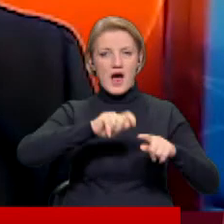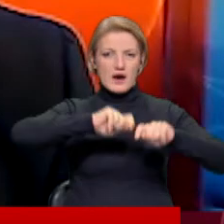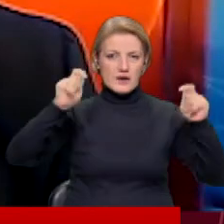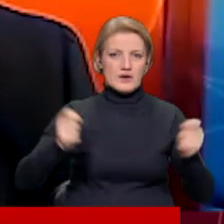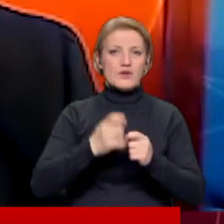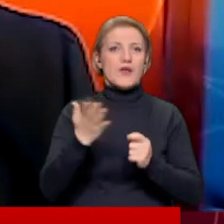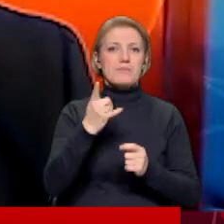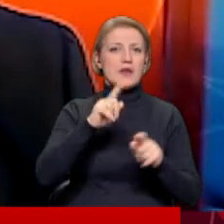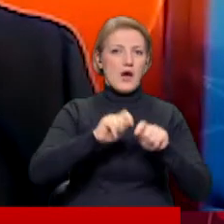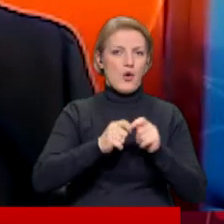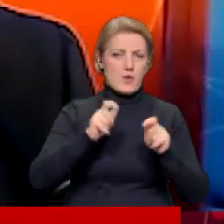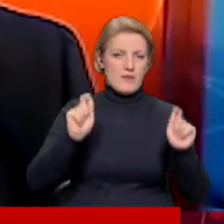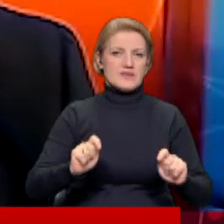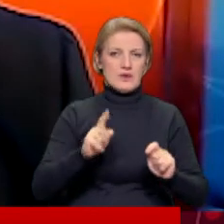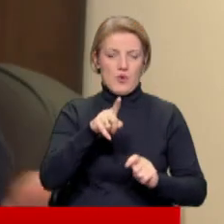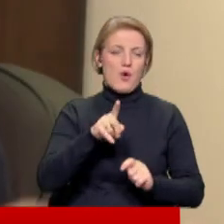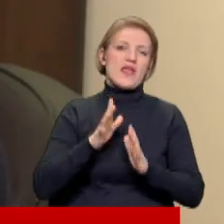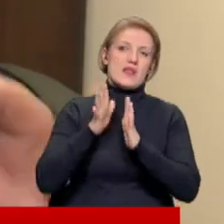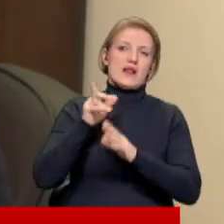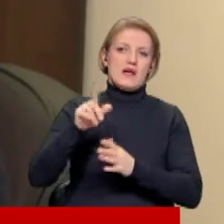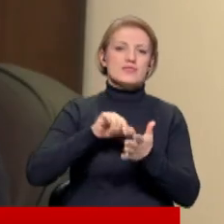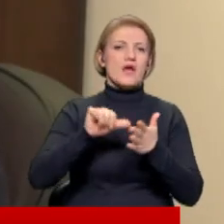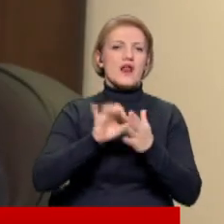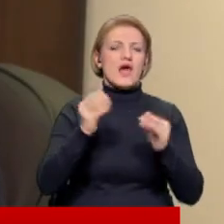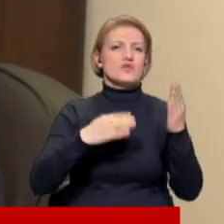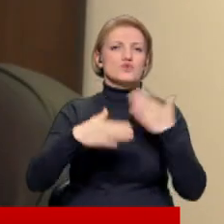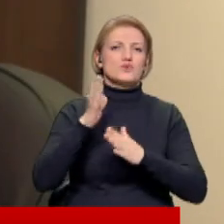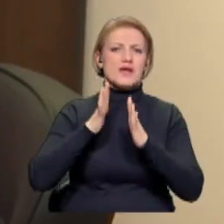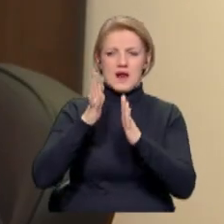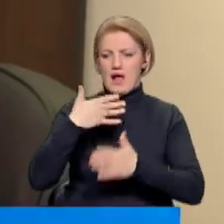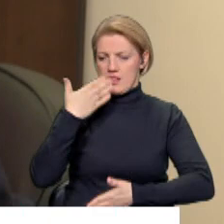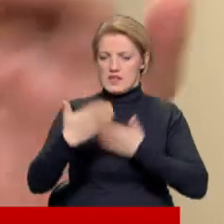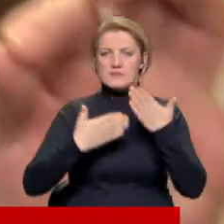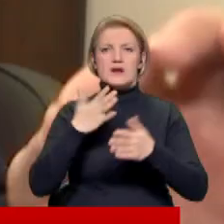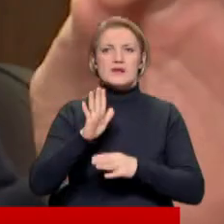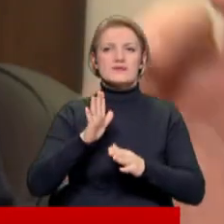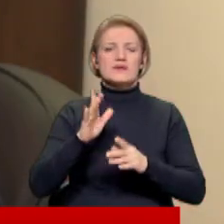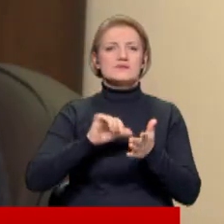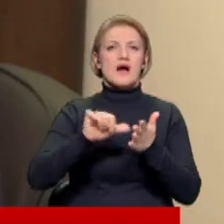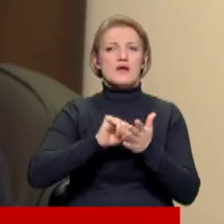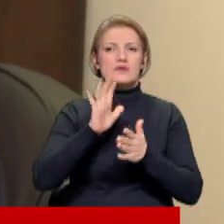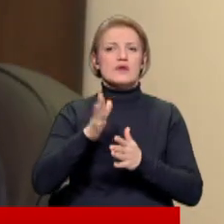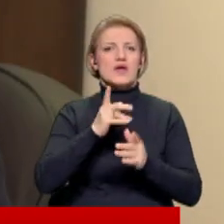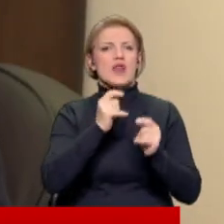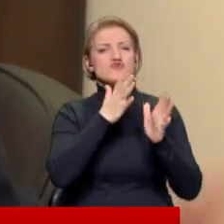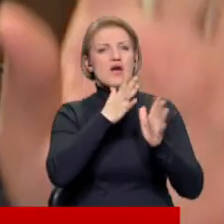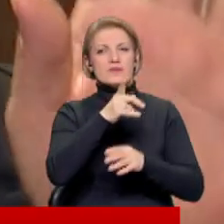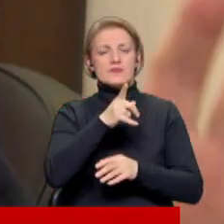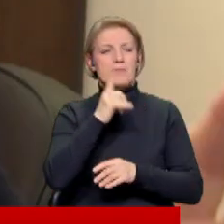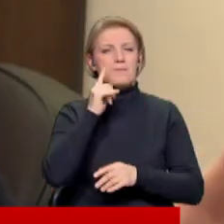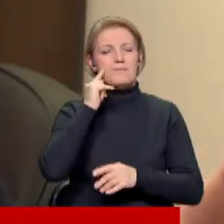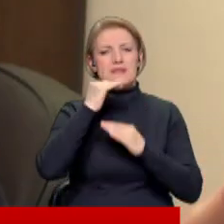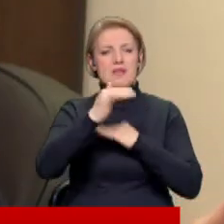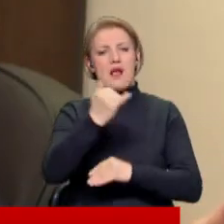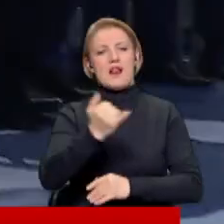bir rekoru daha kırdık Biz o da ithalatta tarihi en yüksek ithalattan bahsetmeden tarihi en yüksek ihracat rakamı vermek milletle